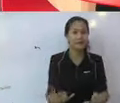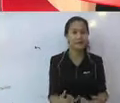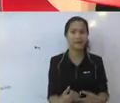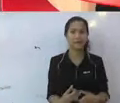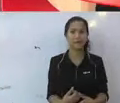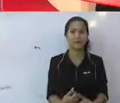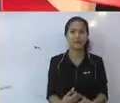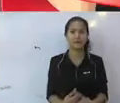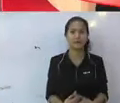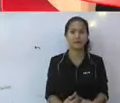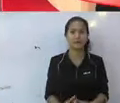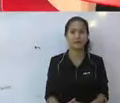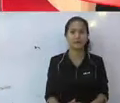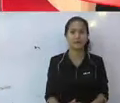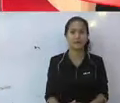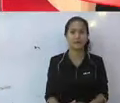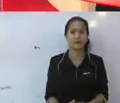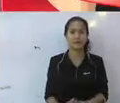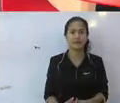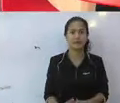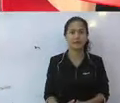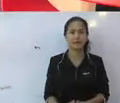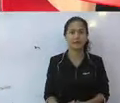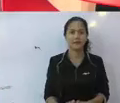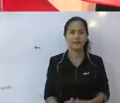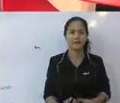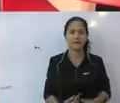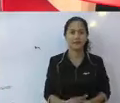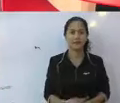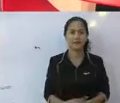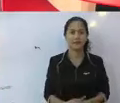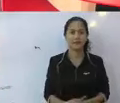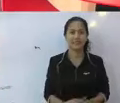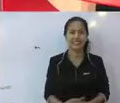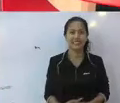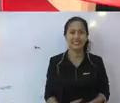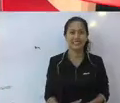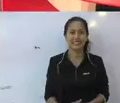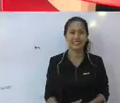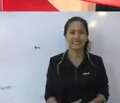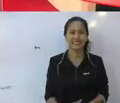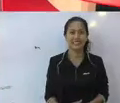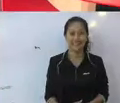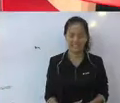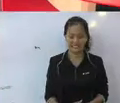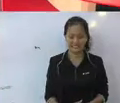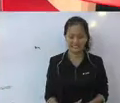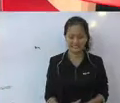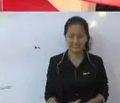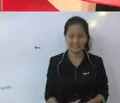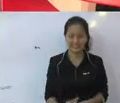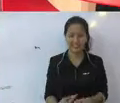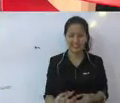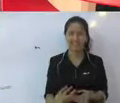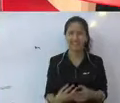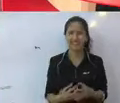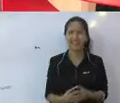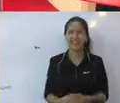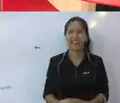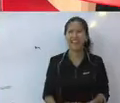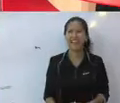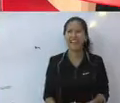intro pa syempre, ba yan? Lagi naman may intro lang yung mga ano natin. Oo. Ayan na. Oo. It's a bird.